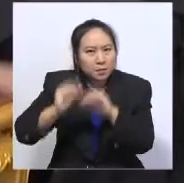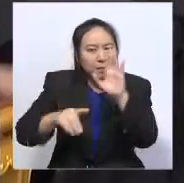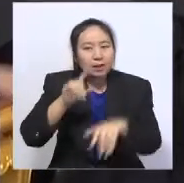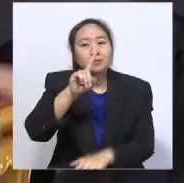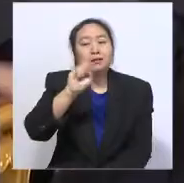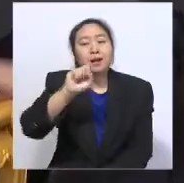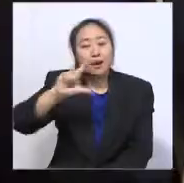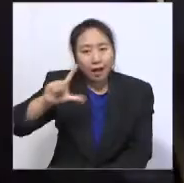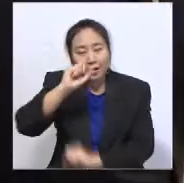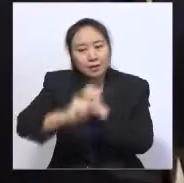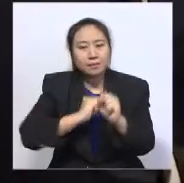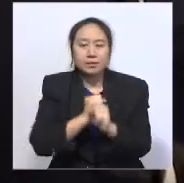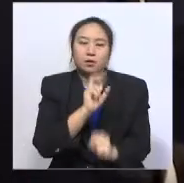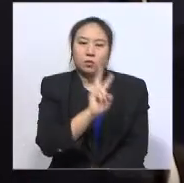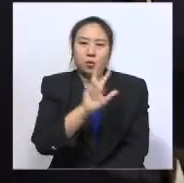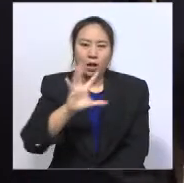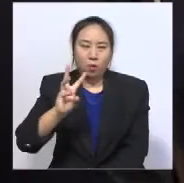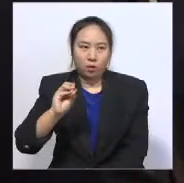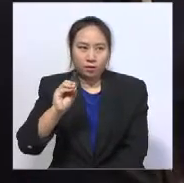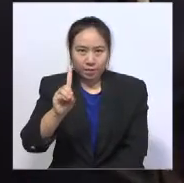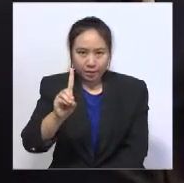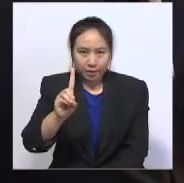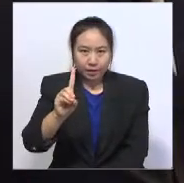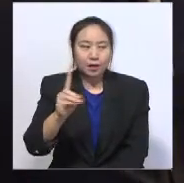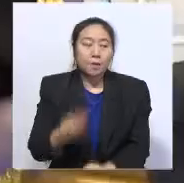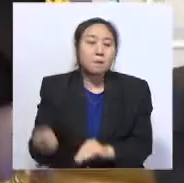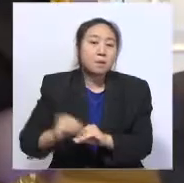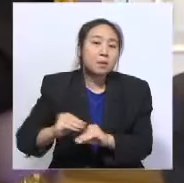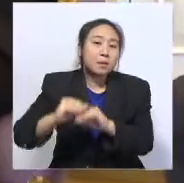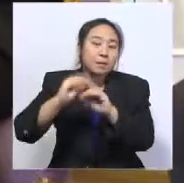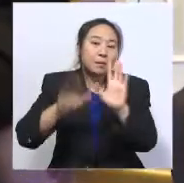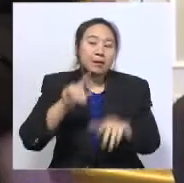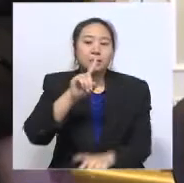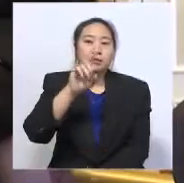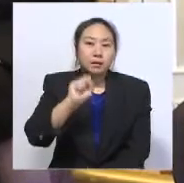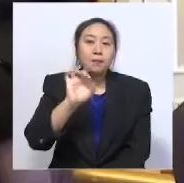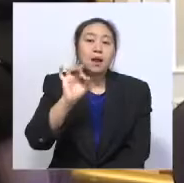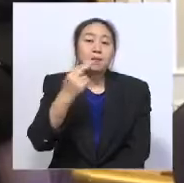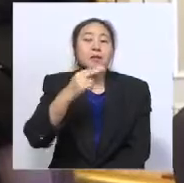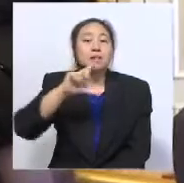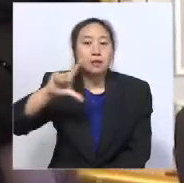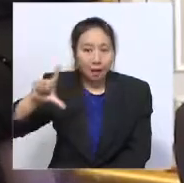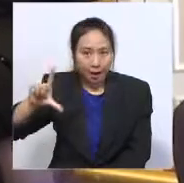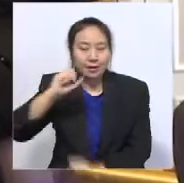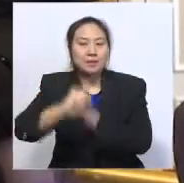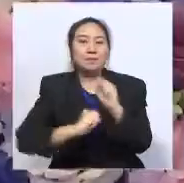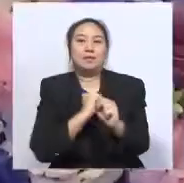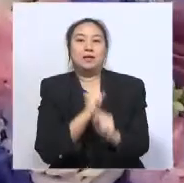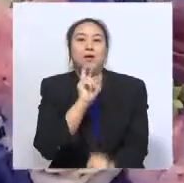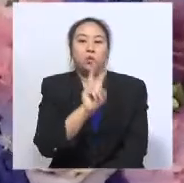านบาทในปี2561แล้วก็เพิ่มขึ้นเป็นกว่า 180,000 ล้านบาทนะครับใน